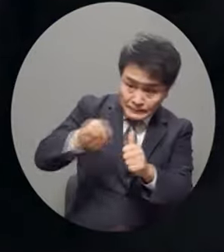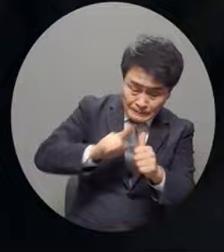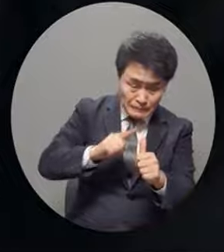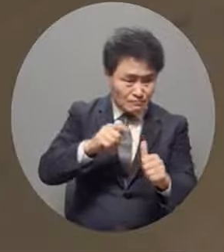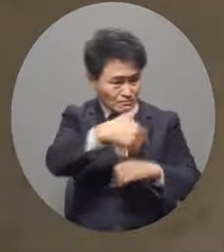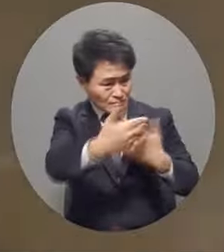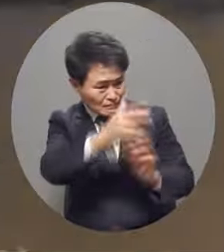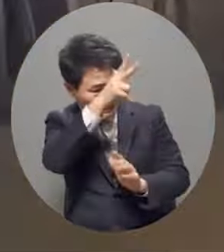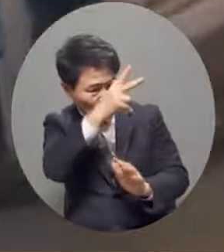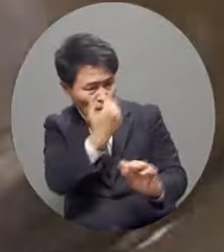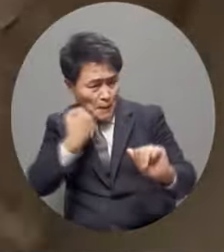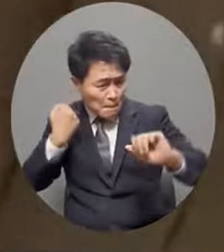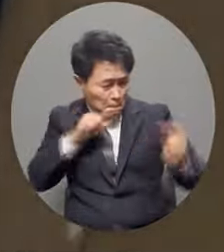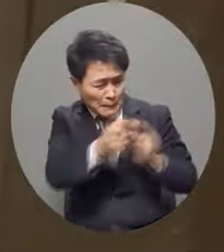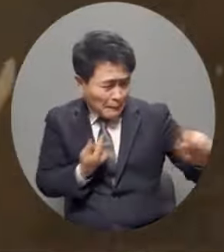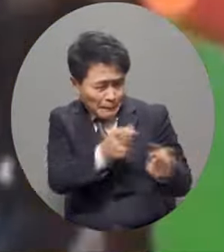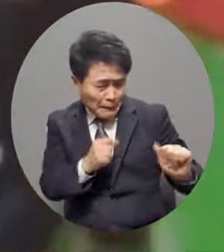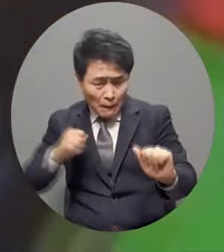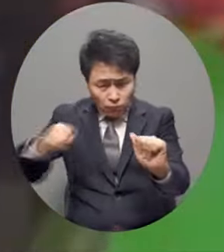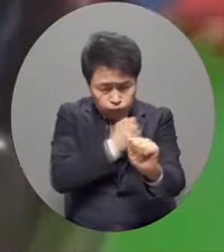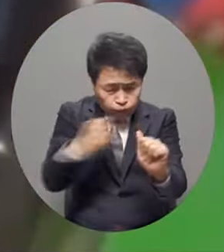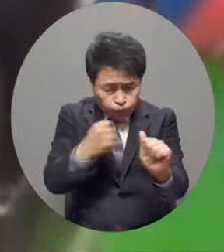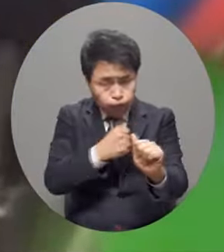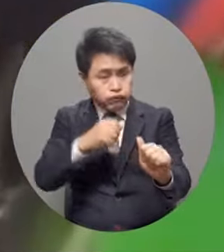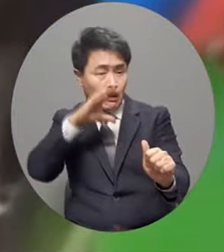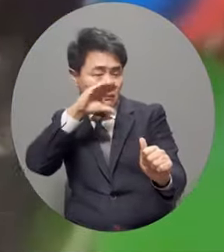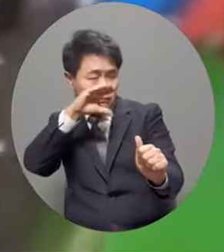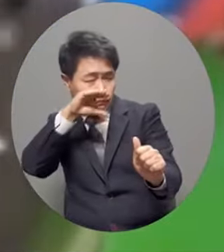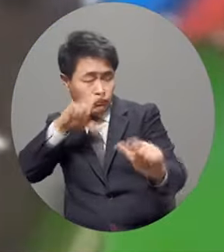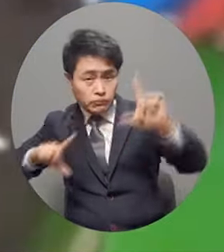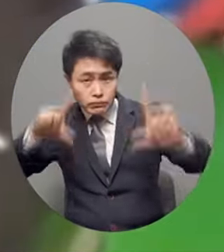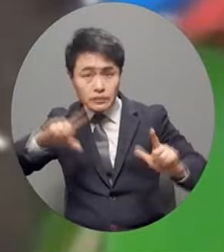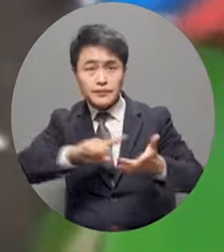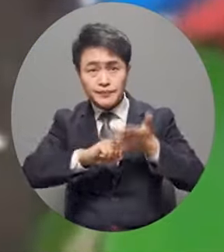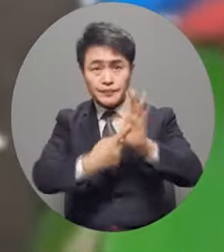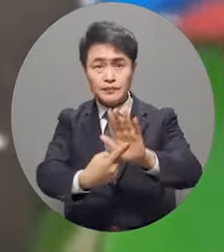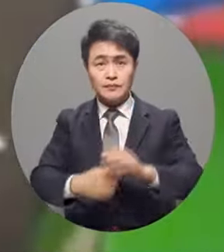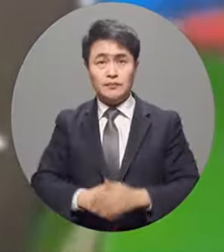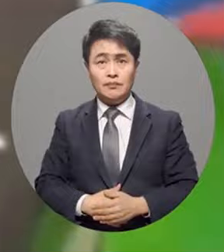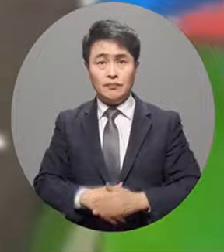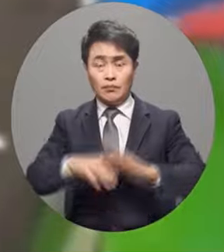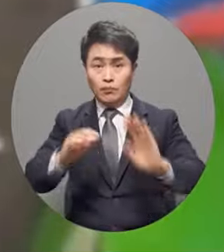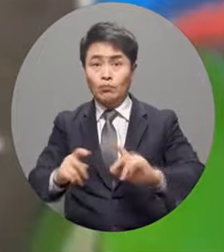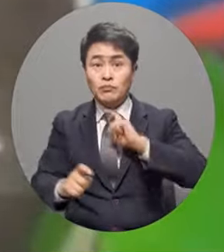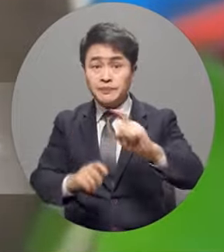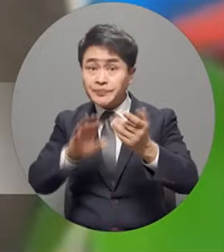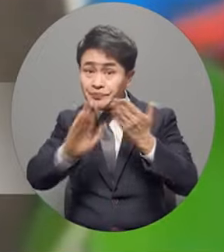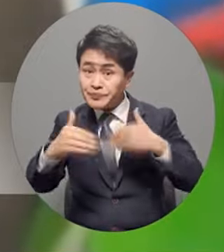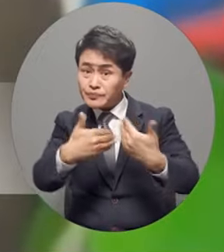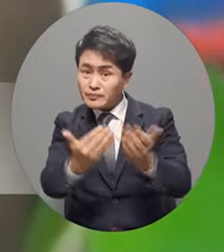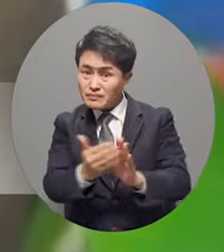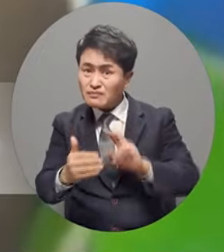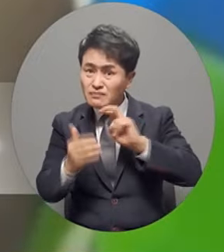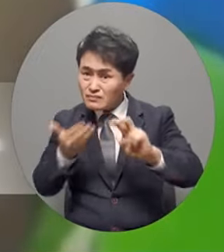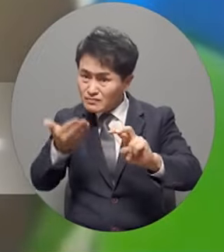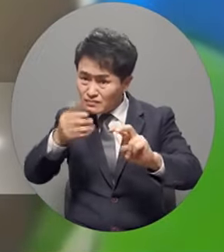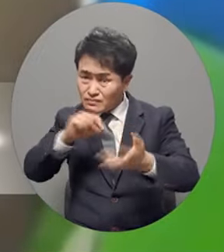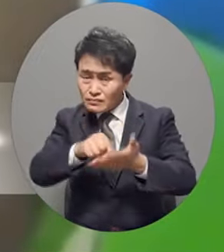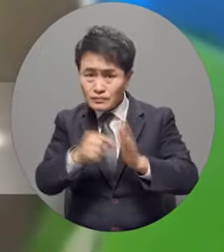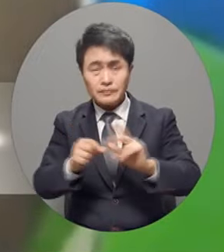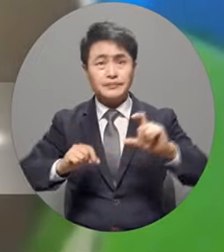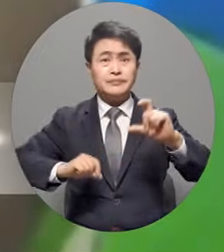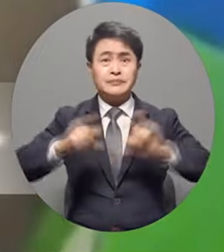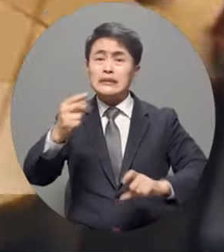수차례에 걸쳐 발길질을 하는 모습이 CCTV 영상에 그대로 담겼습니다. 10대 후반에서 20대 초반인 이들은